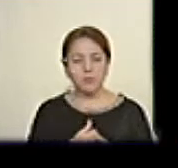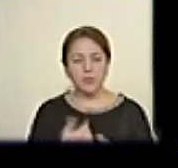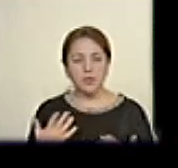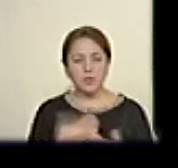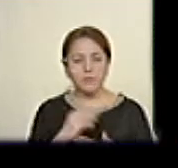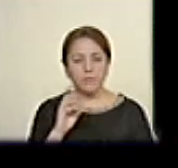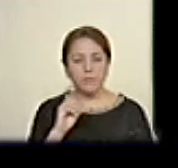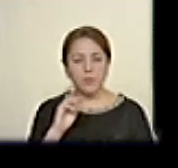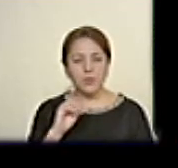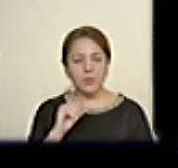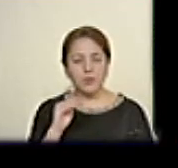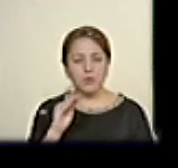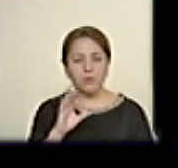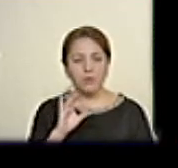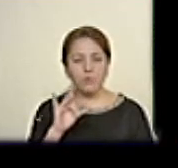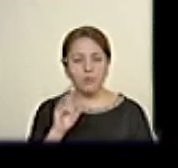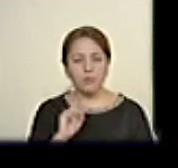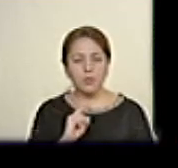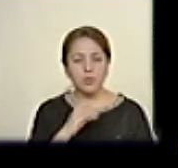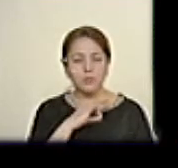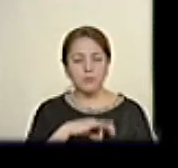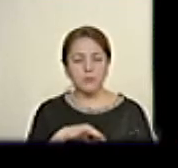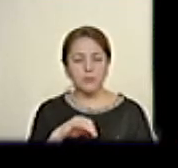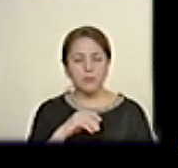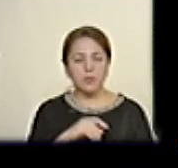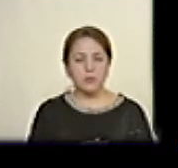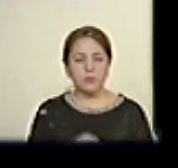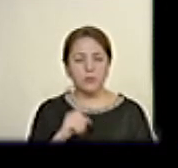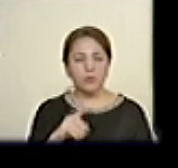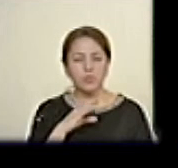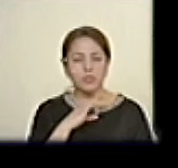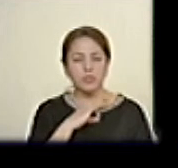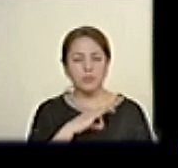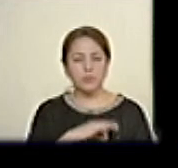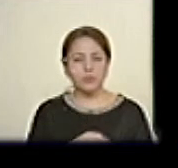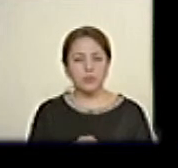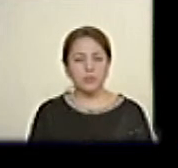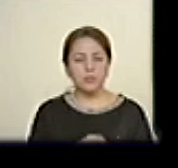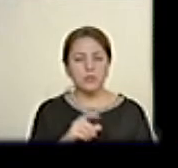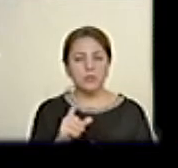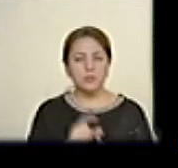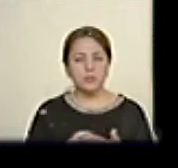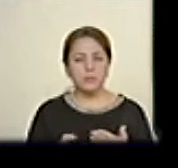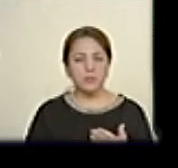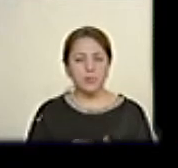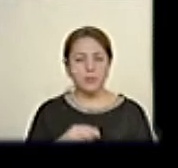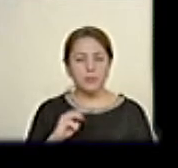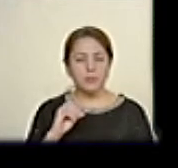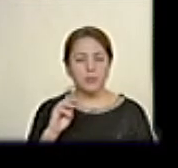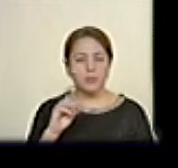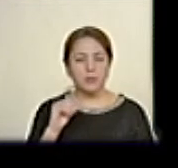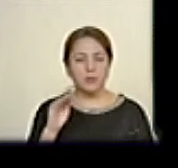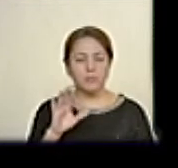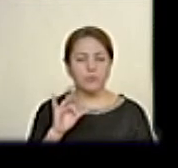же метафоры использованы поэтом. Сергей Есенин использует в стихотворении метафоры.